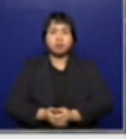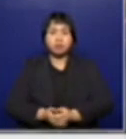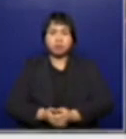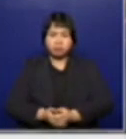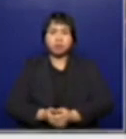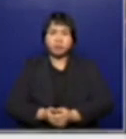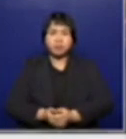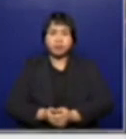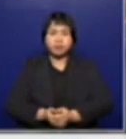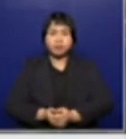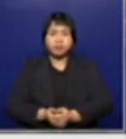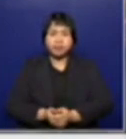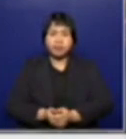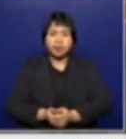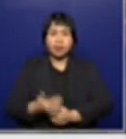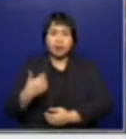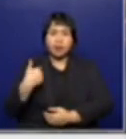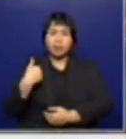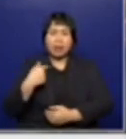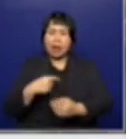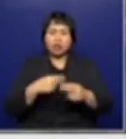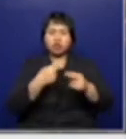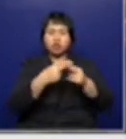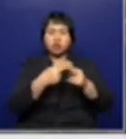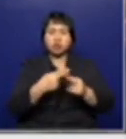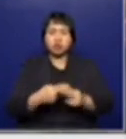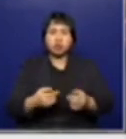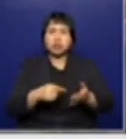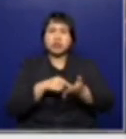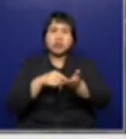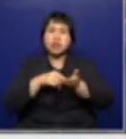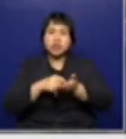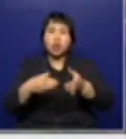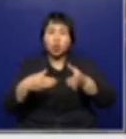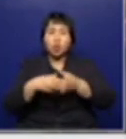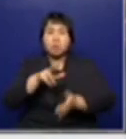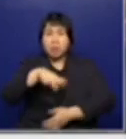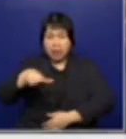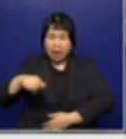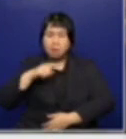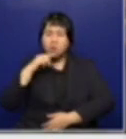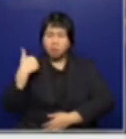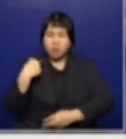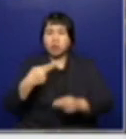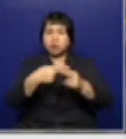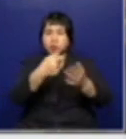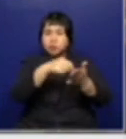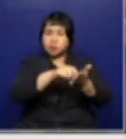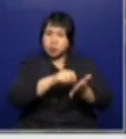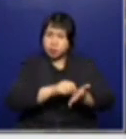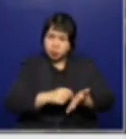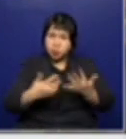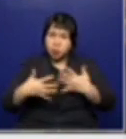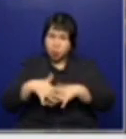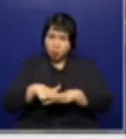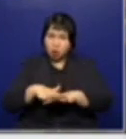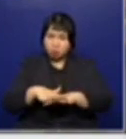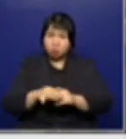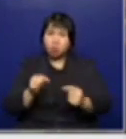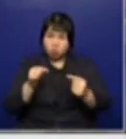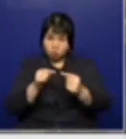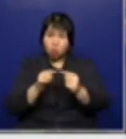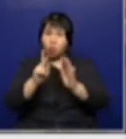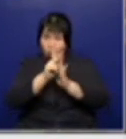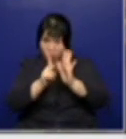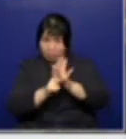มคิดอะในหน้าเล่มนี่เลขหลายท่านไม่เอ่ยชื่อก็เซ็นร่วมกันท่านบอกเป็นกฎหมายเงินใช่เป็นกฎห